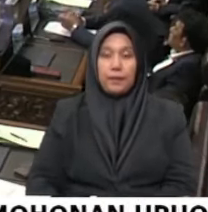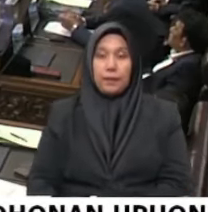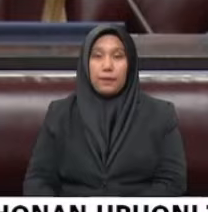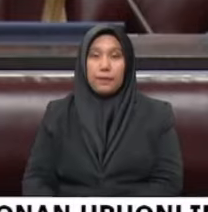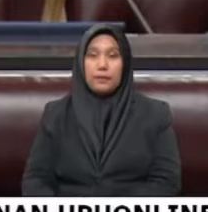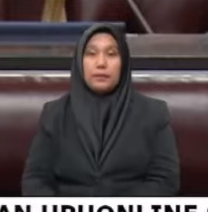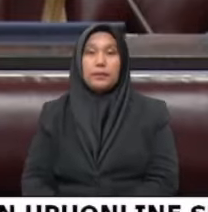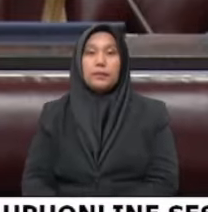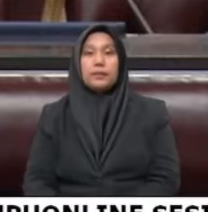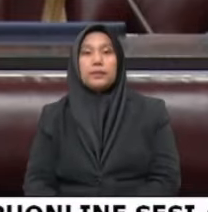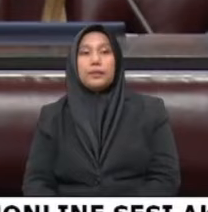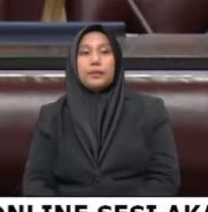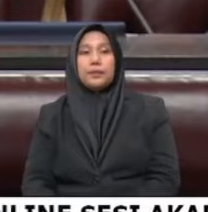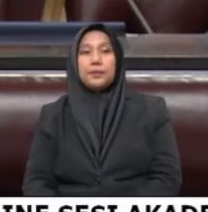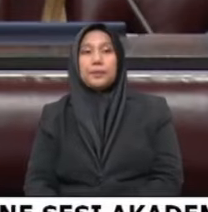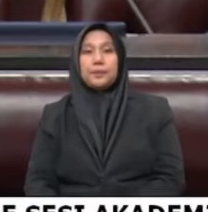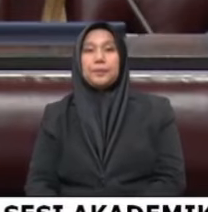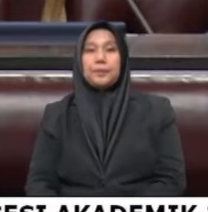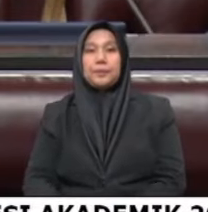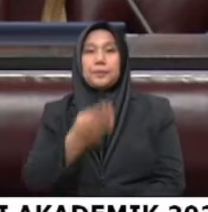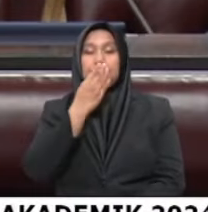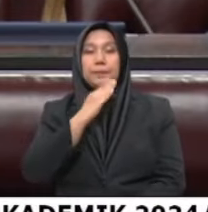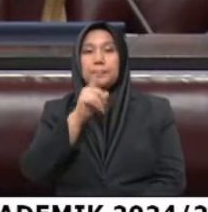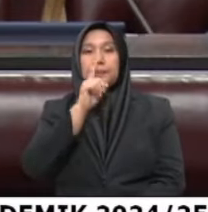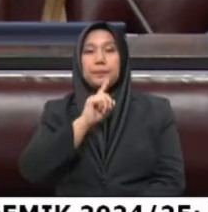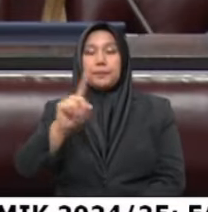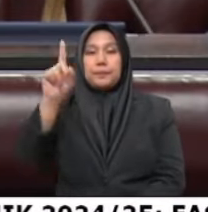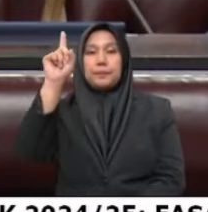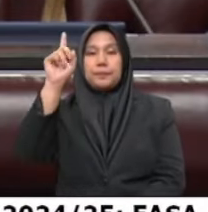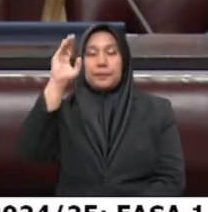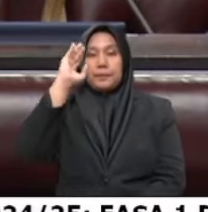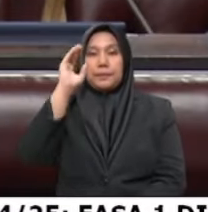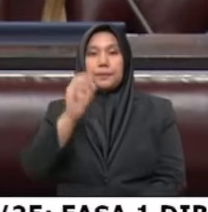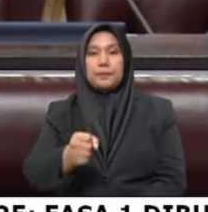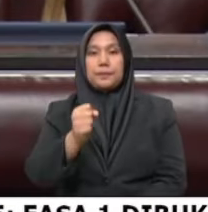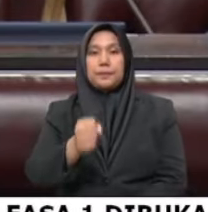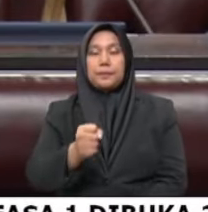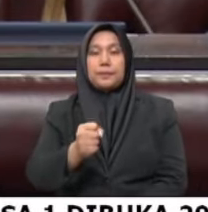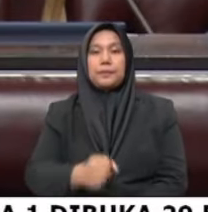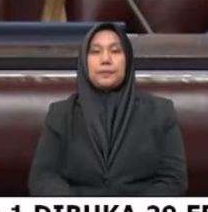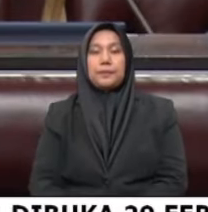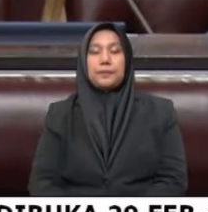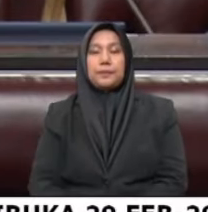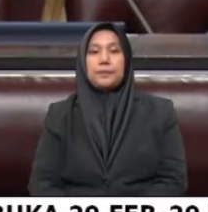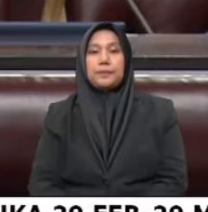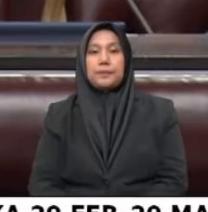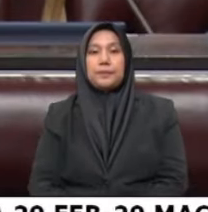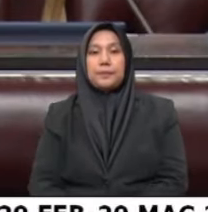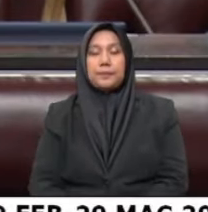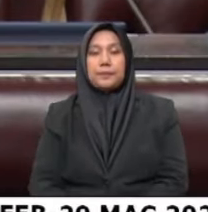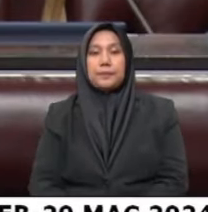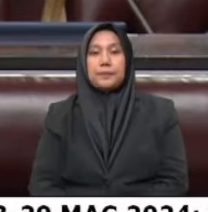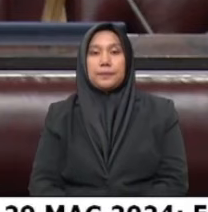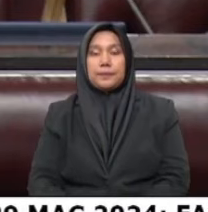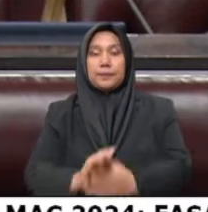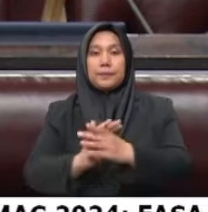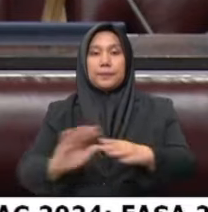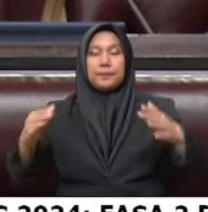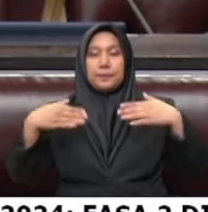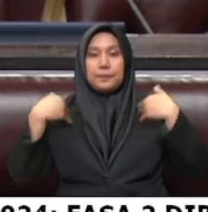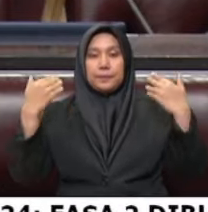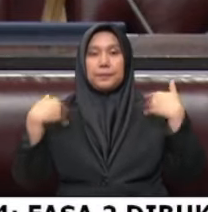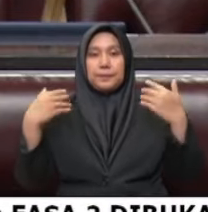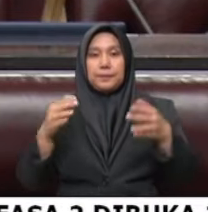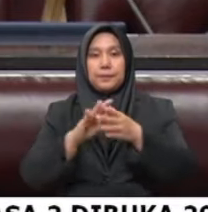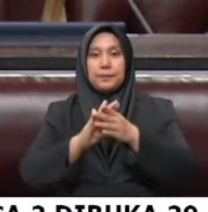Tuan Yang Dipertua, Bismillahirrahmanirrahim. Assalamualaikum Warahmatullahi Wabarakatuh. Salam sejahtera